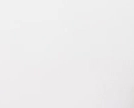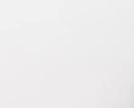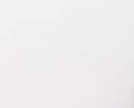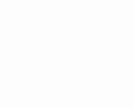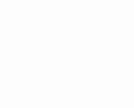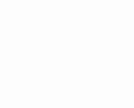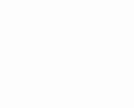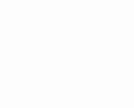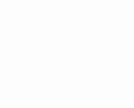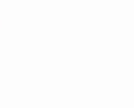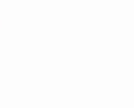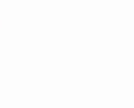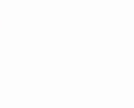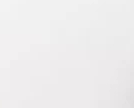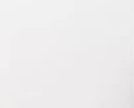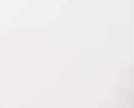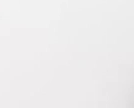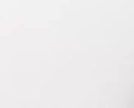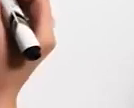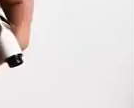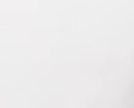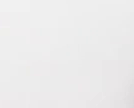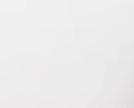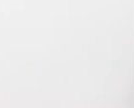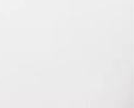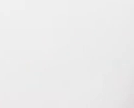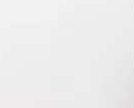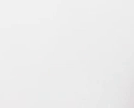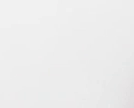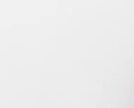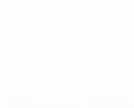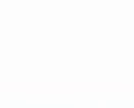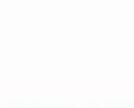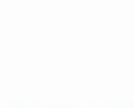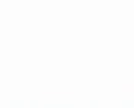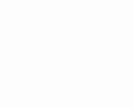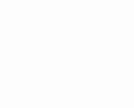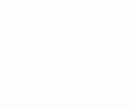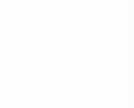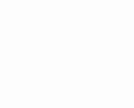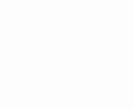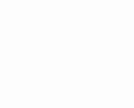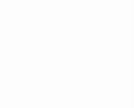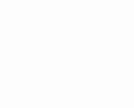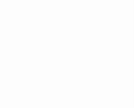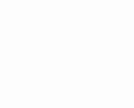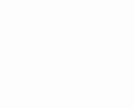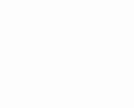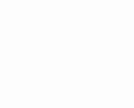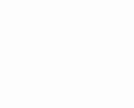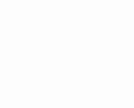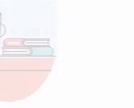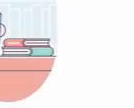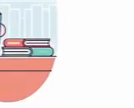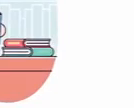qilayotganini tushunishi kerak. Maqsad qo'yish va ularga erishish, ya'ni rejalashtirish va o'z harakatlarini boshqarish, o'ziga bo'lgan ishonch, muvaffaqiyat o'ziga